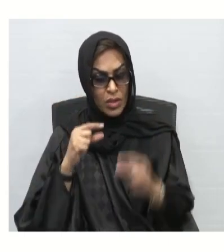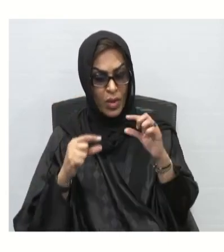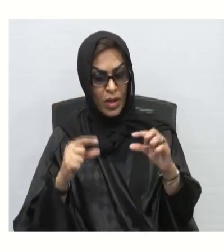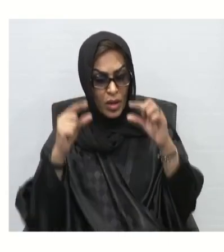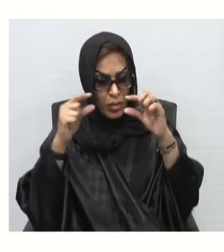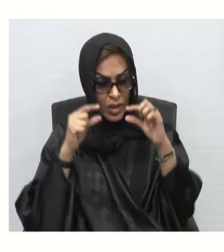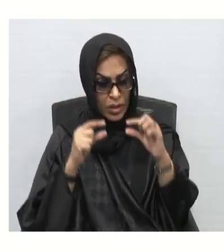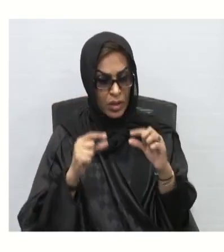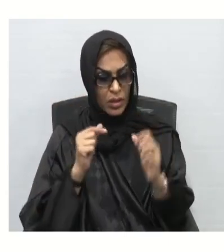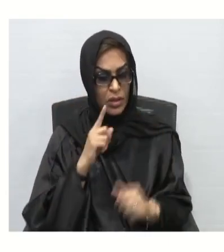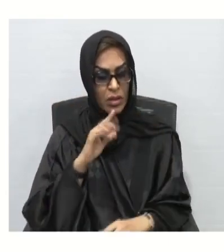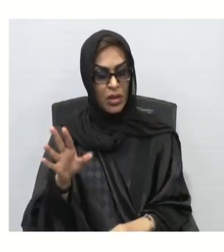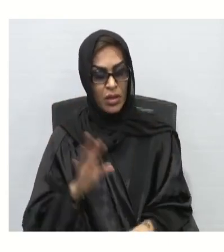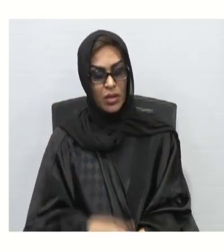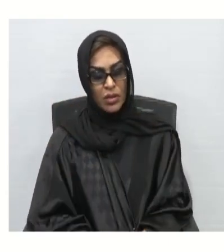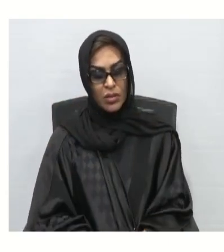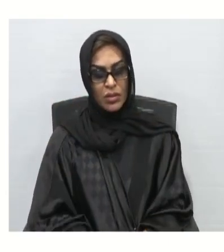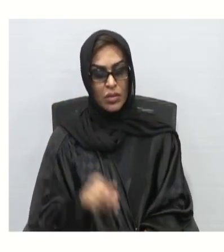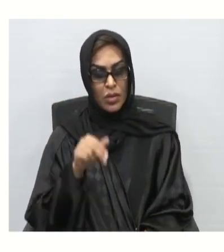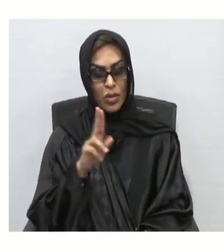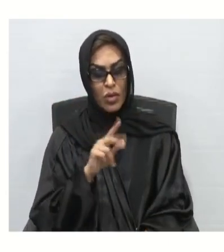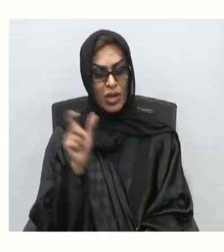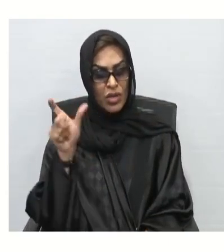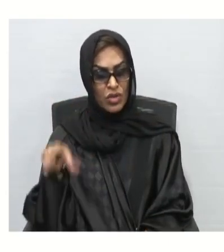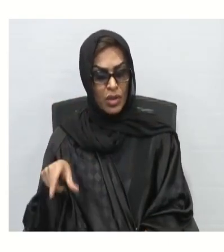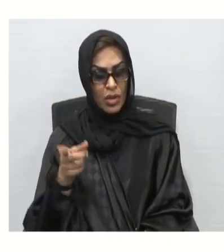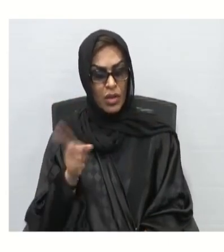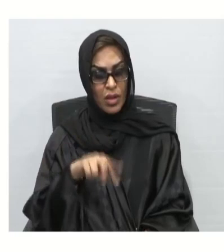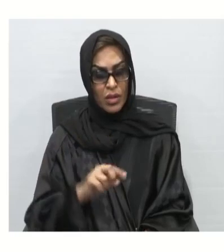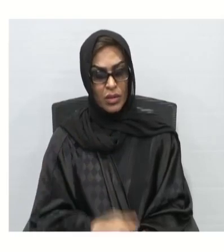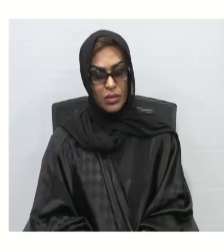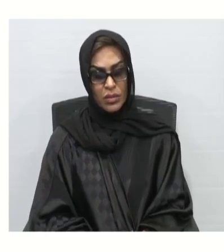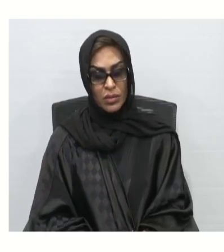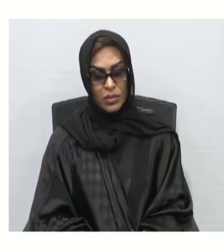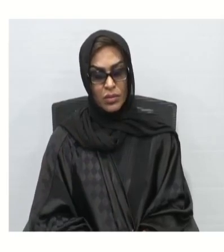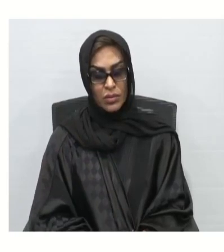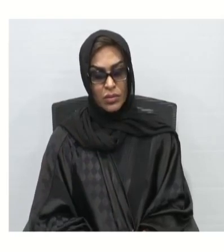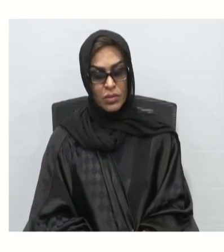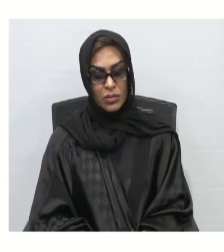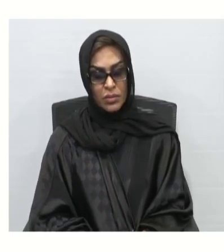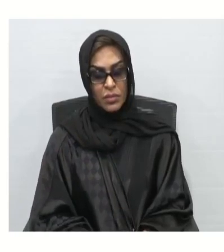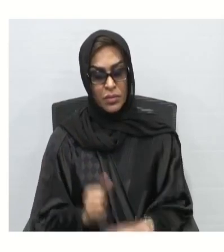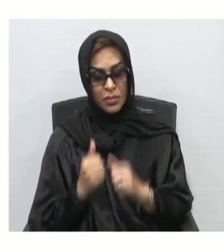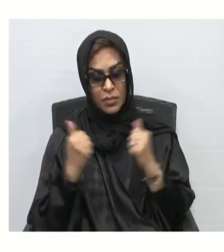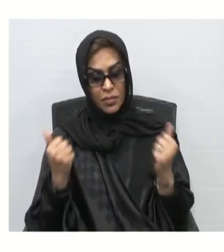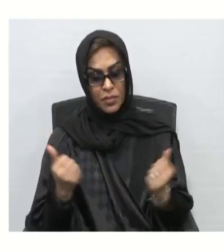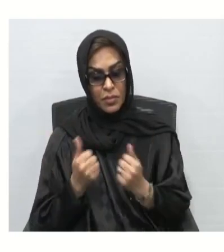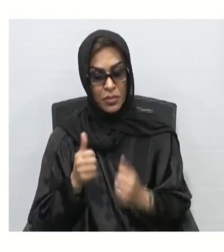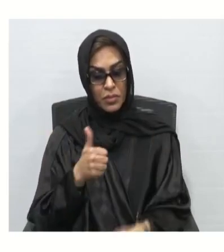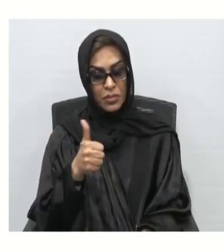البنكيه لاي مستخدم كان النشاط الف